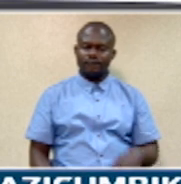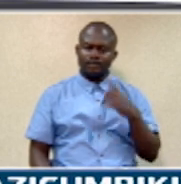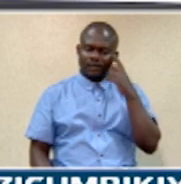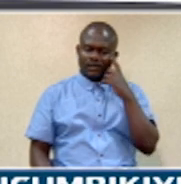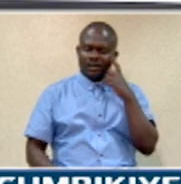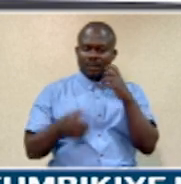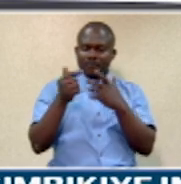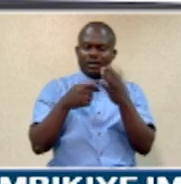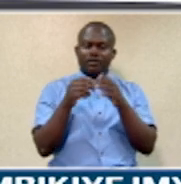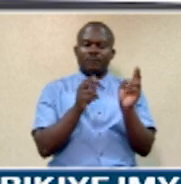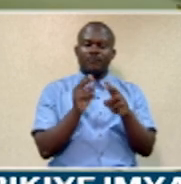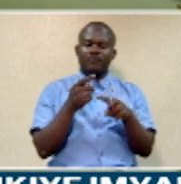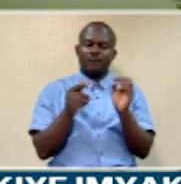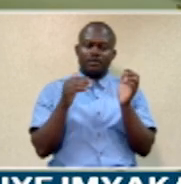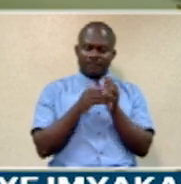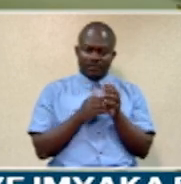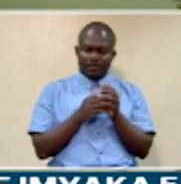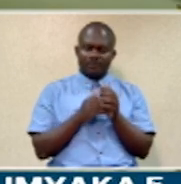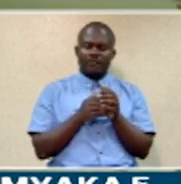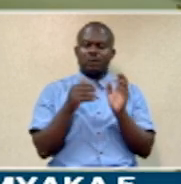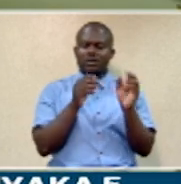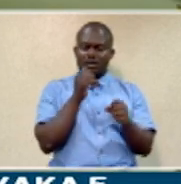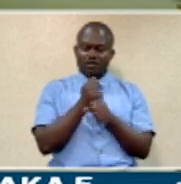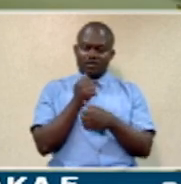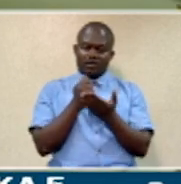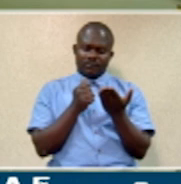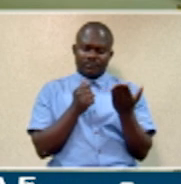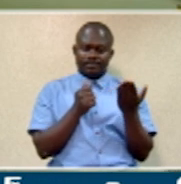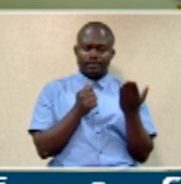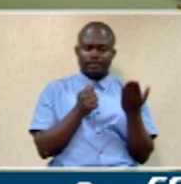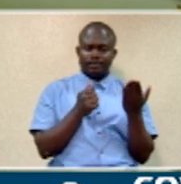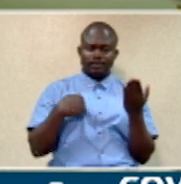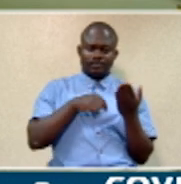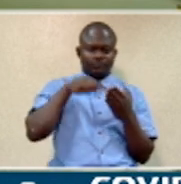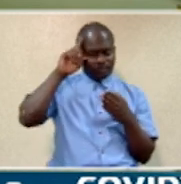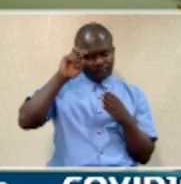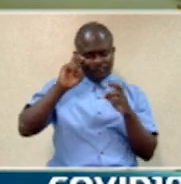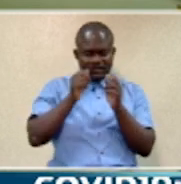ibyo ariko ni ibintu bisanzwe n'ubundi bisanzwe bikorwa numva ko